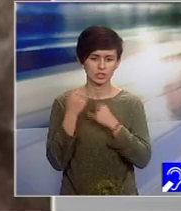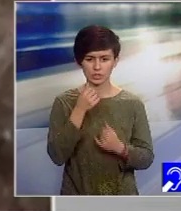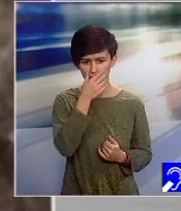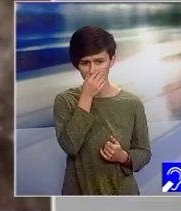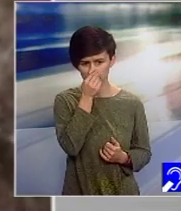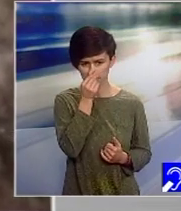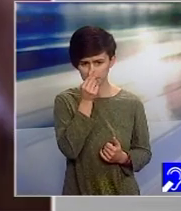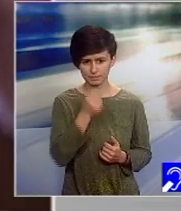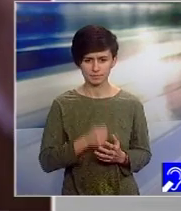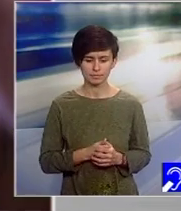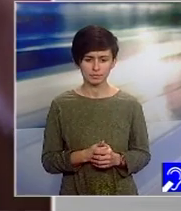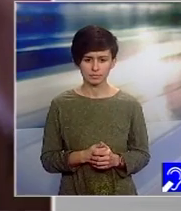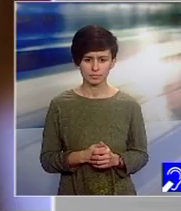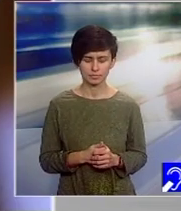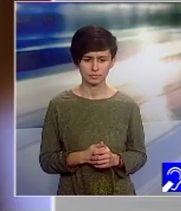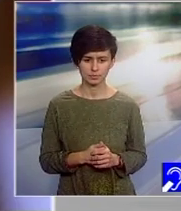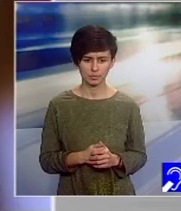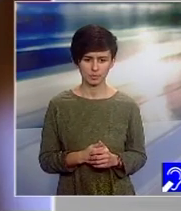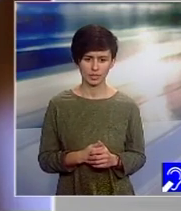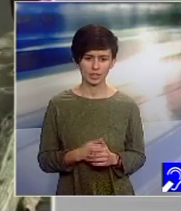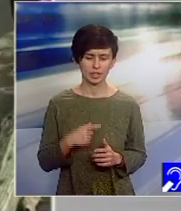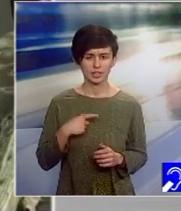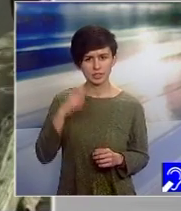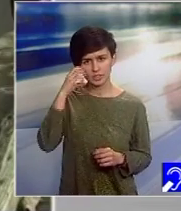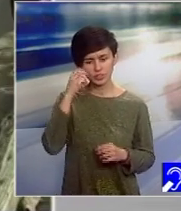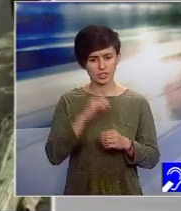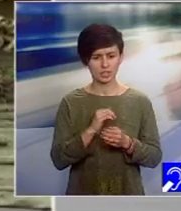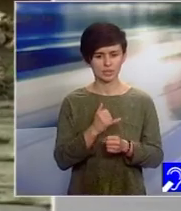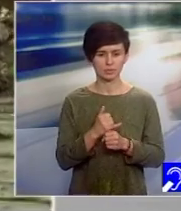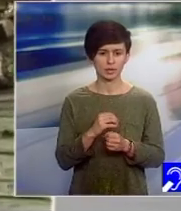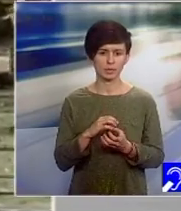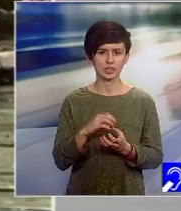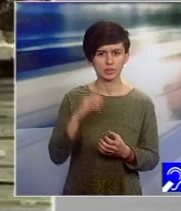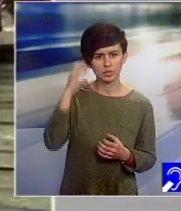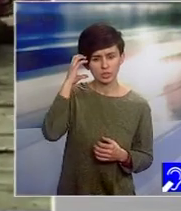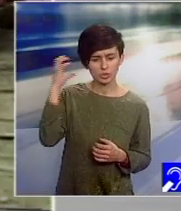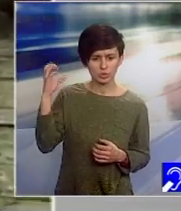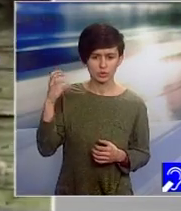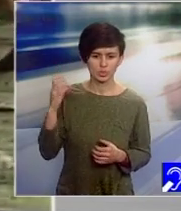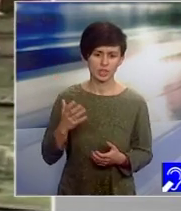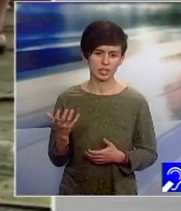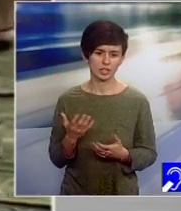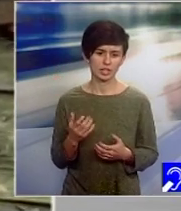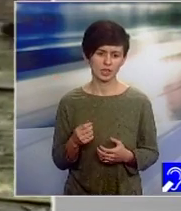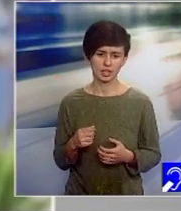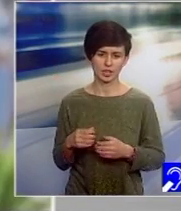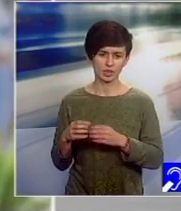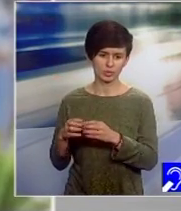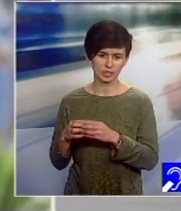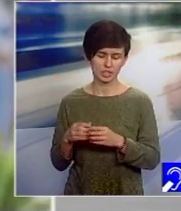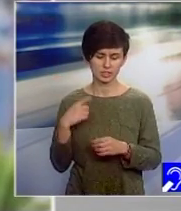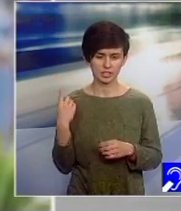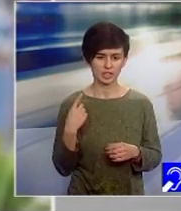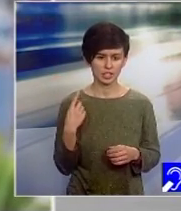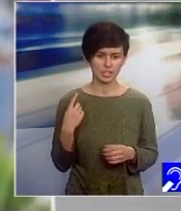și, nu în ultimul rând, de patrimoniul cultural imaterial, capitol la care comunitățile rurale excelează.